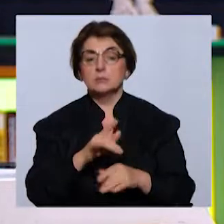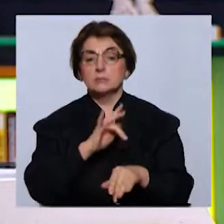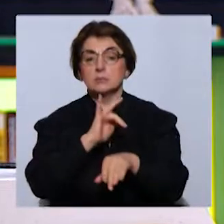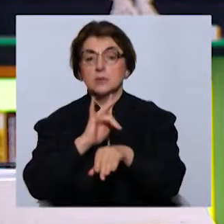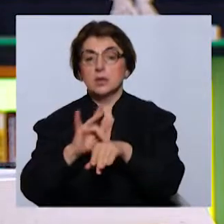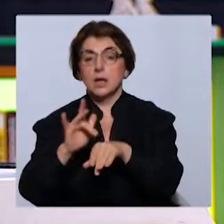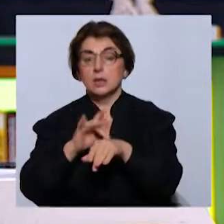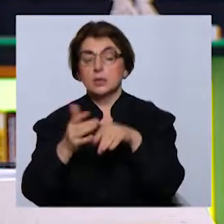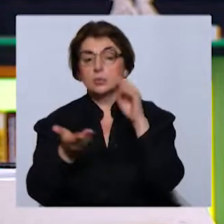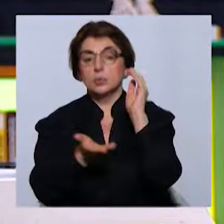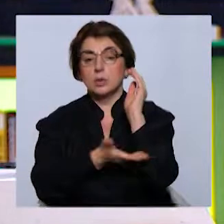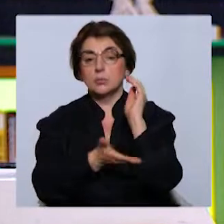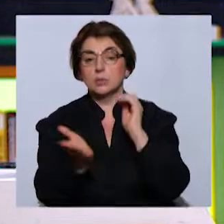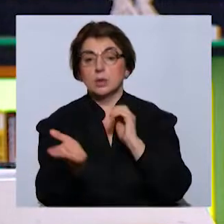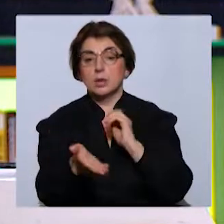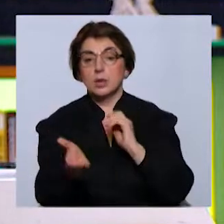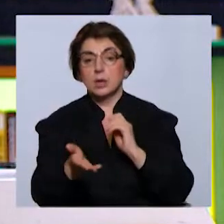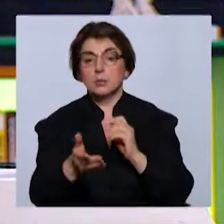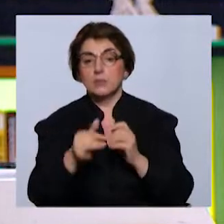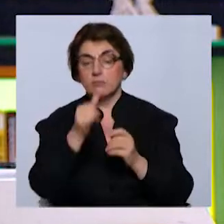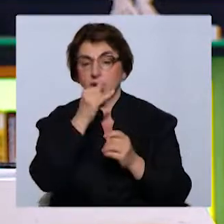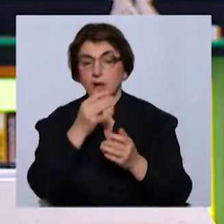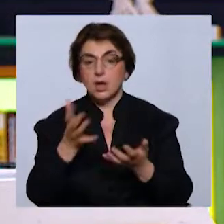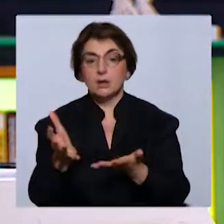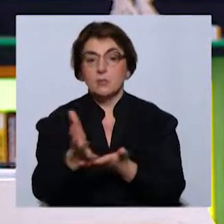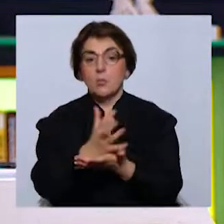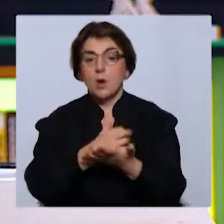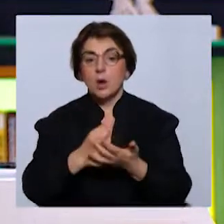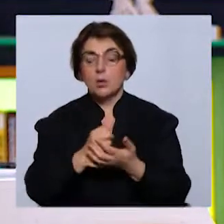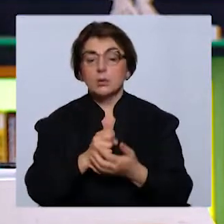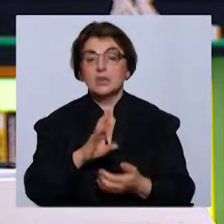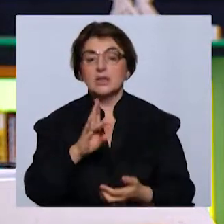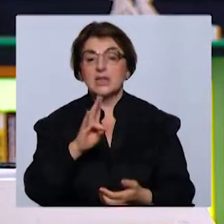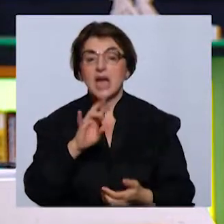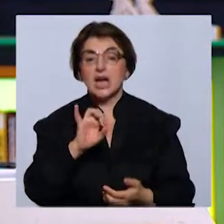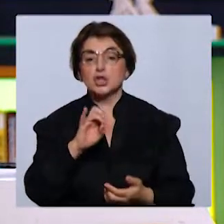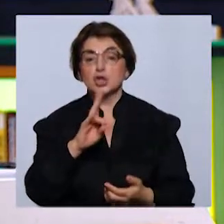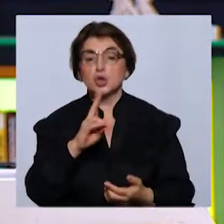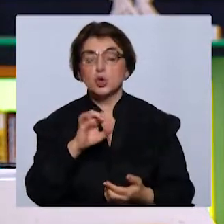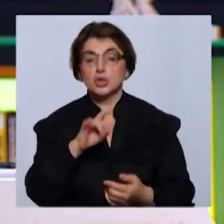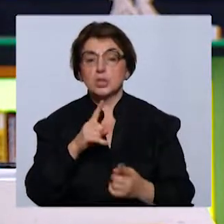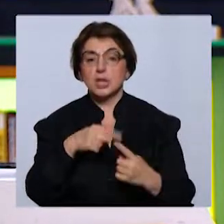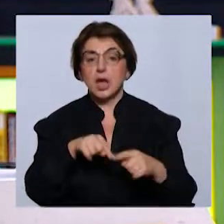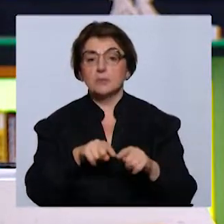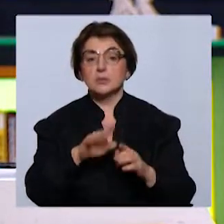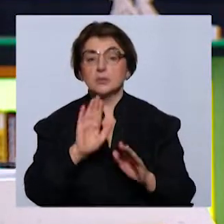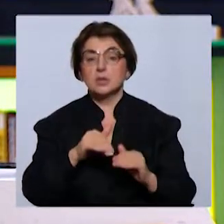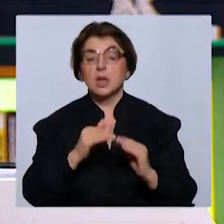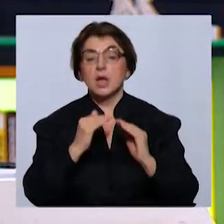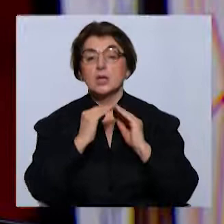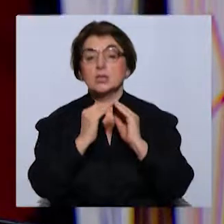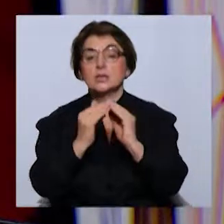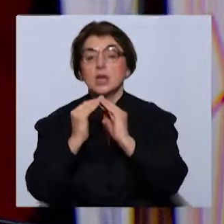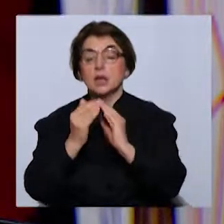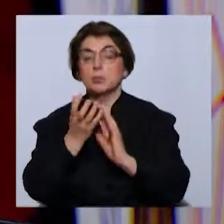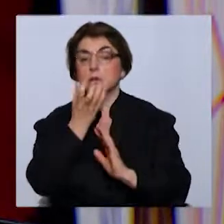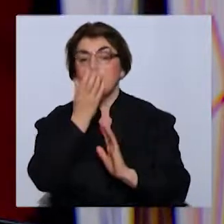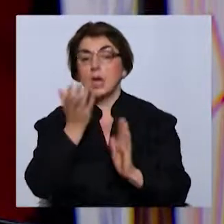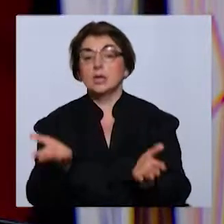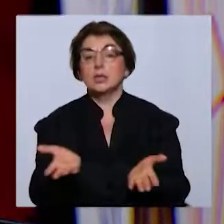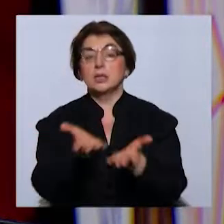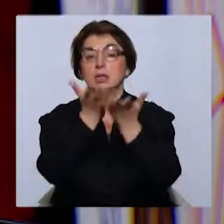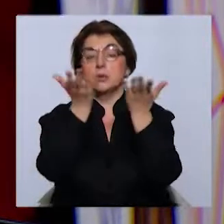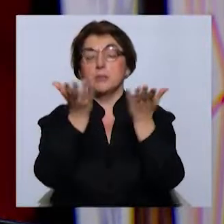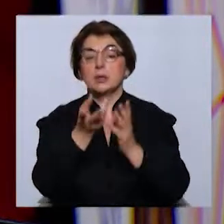განადგურებული ხეები ვეღარ ბოჭავენ ნახშირორჟანგს შესაბამისად და ამით სათბურის აირი იმატებს და